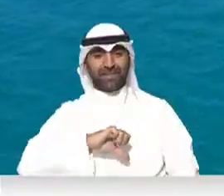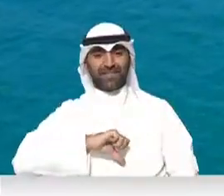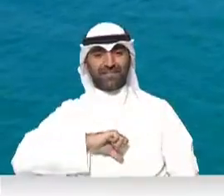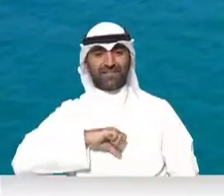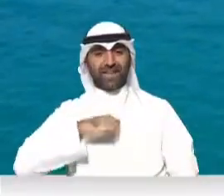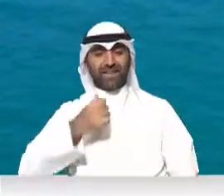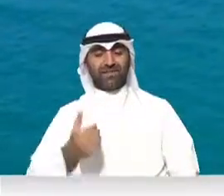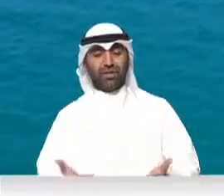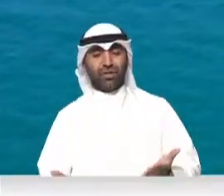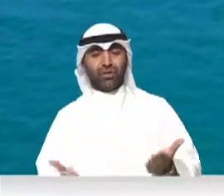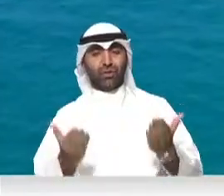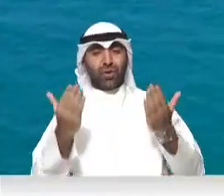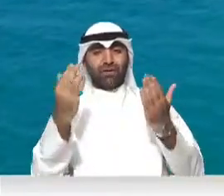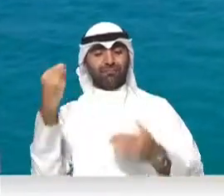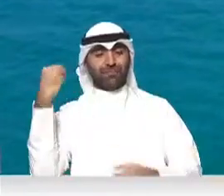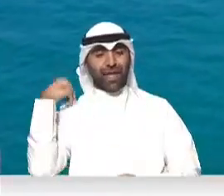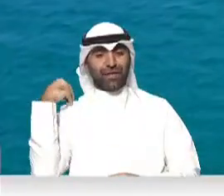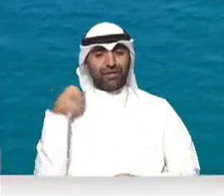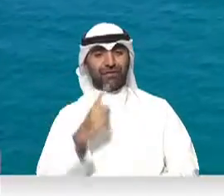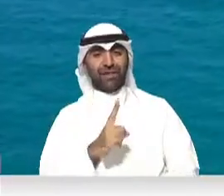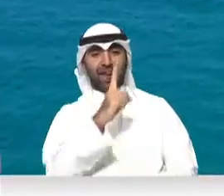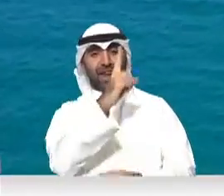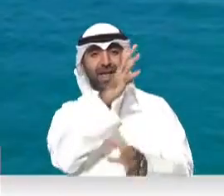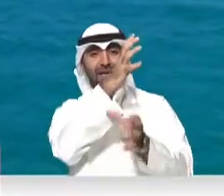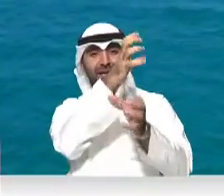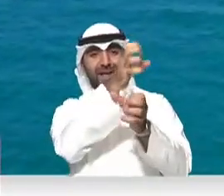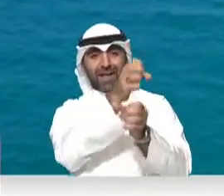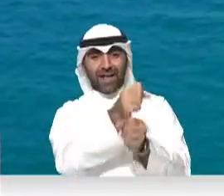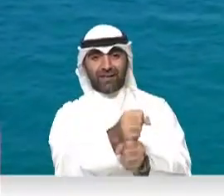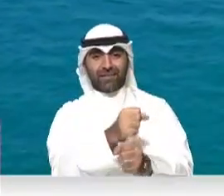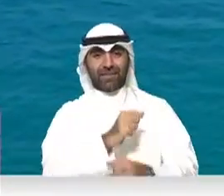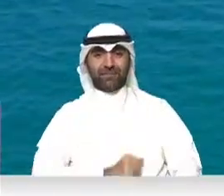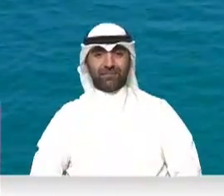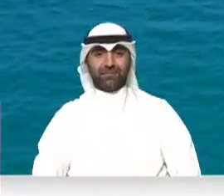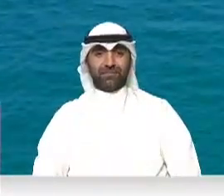المشرف ما راح إن شاء الله أحد يطوف بإذن الله.